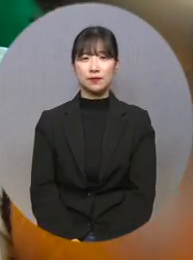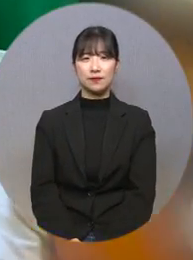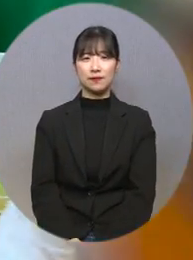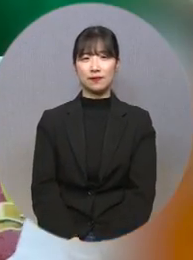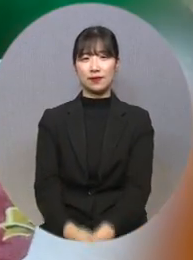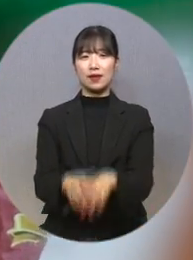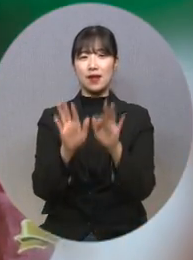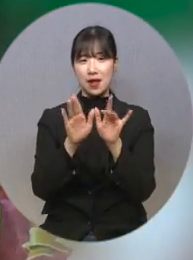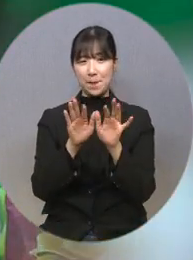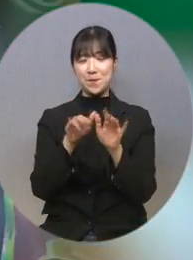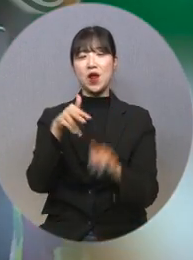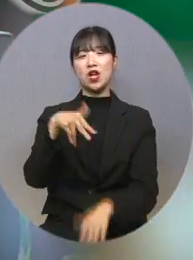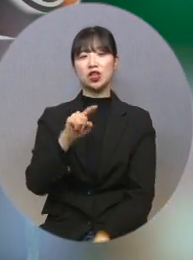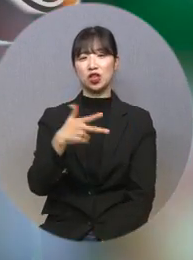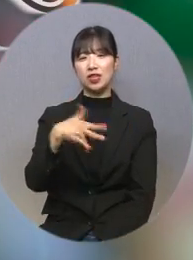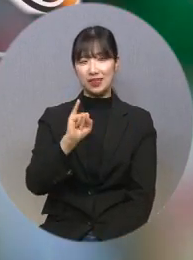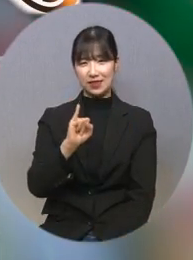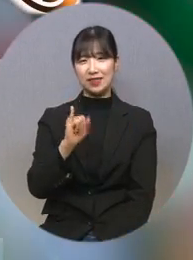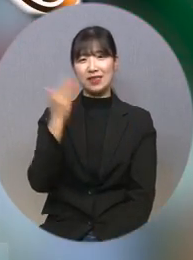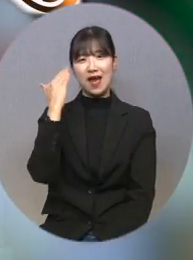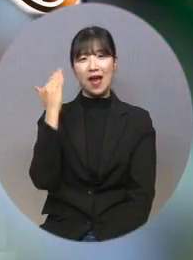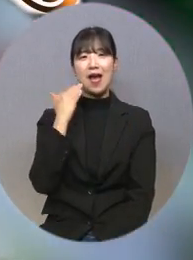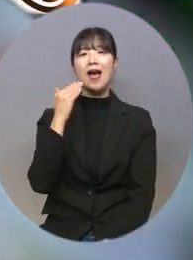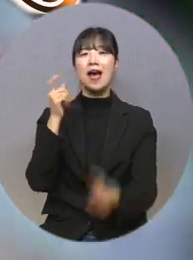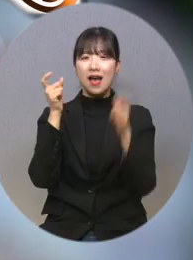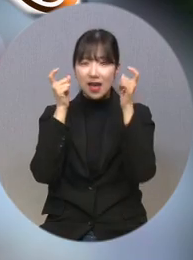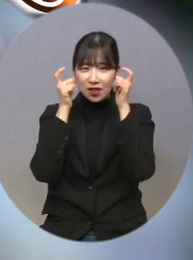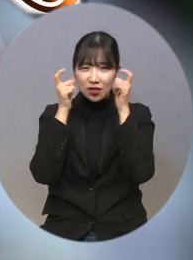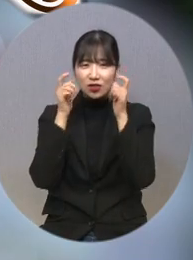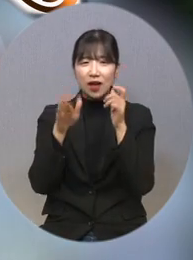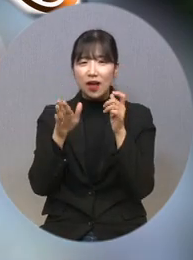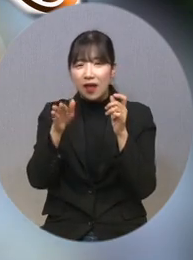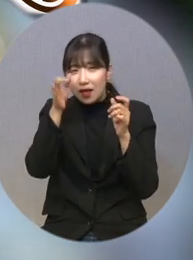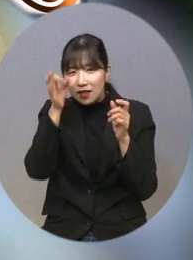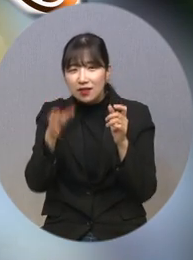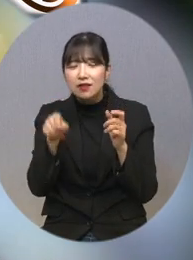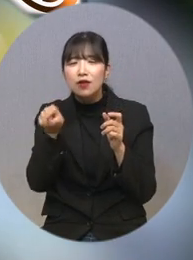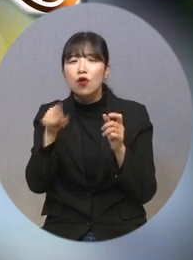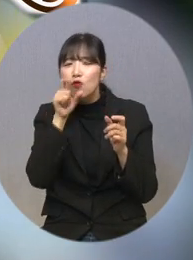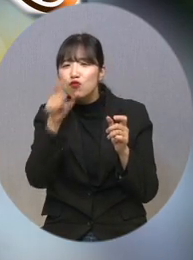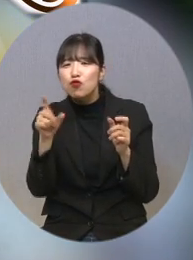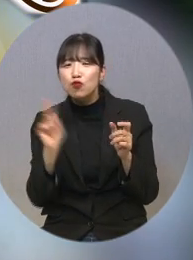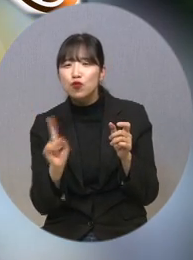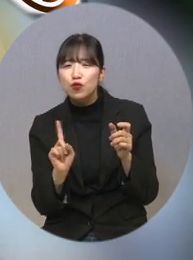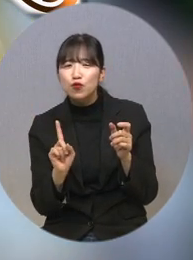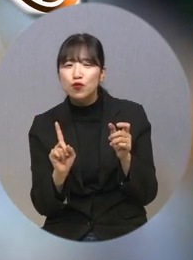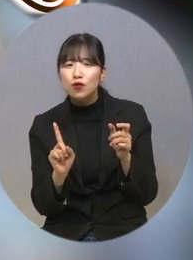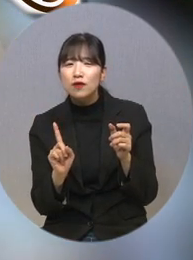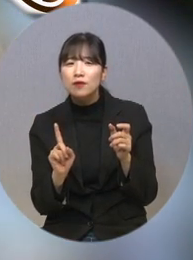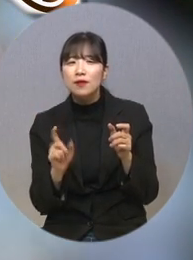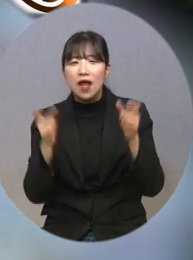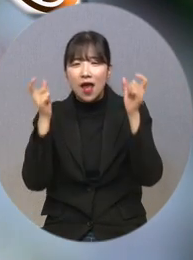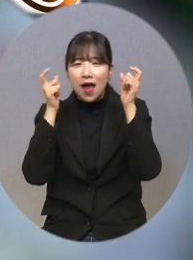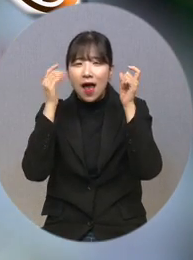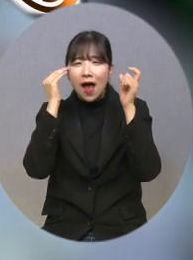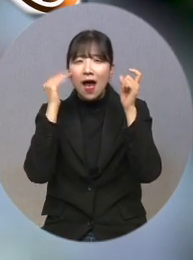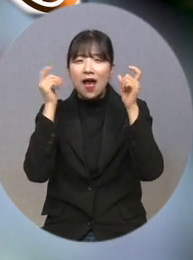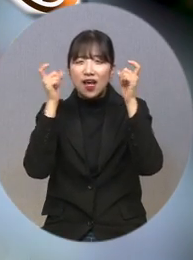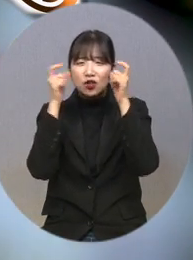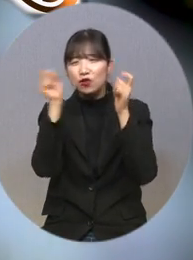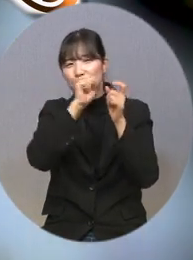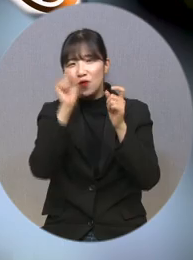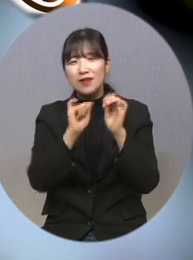한평 천지 한우는 이 우리 아 죄송합니다. 뭐라고 불러야 돼요? 예, 저요? 이 어. 예, 한우 좋아하는 사람.